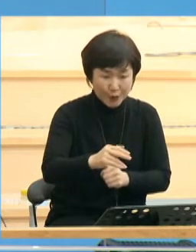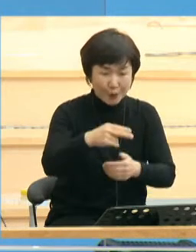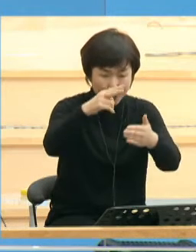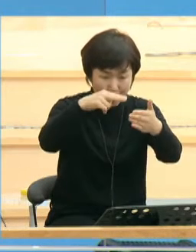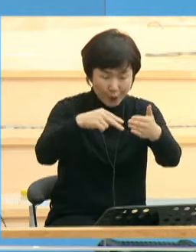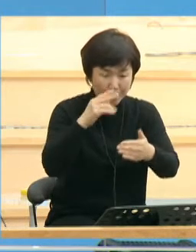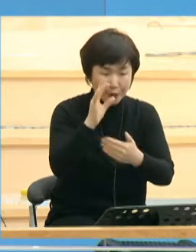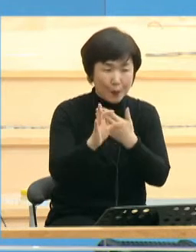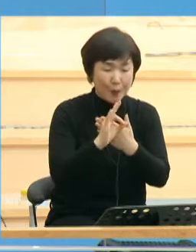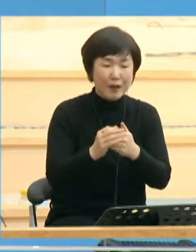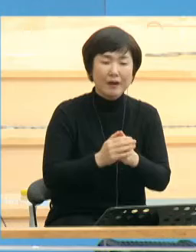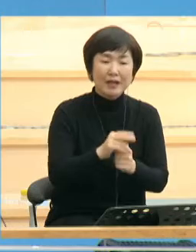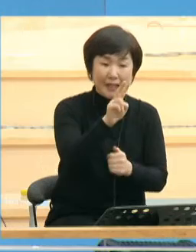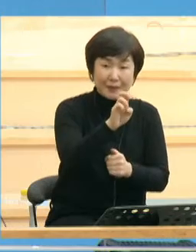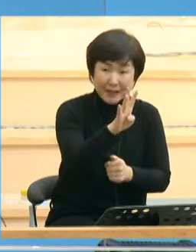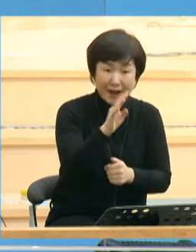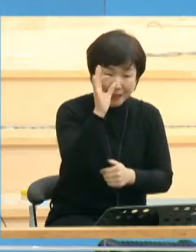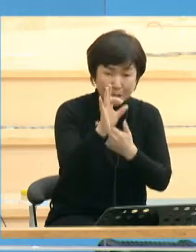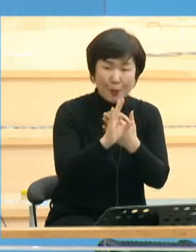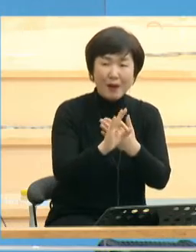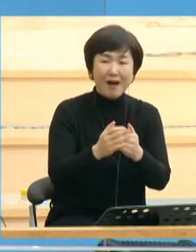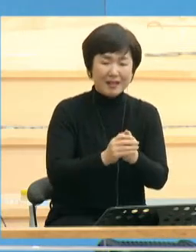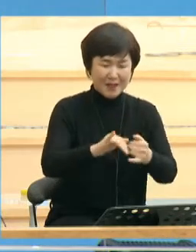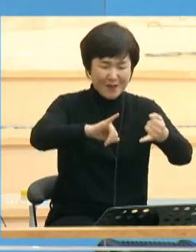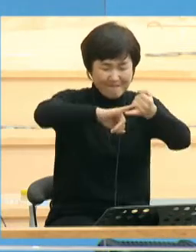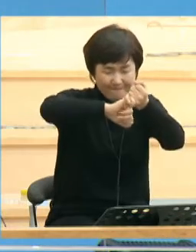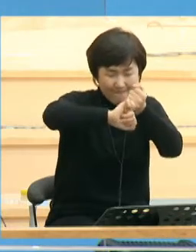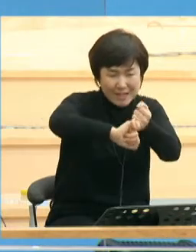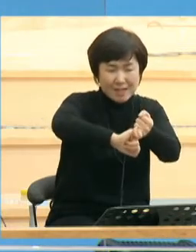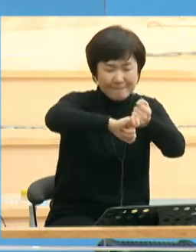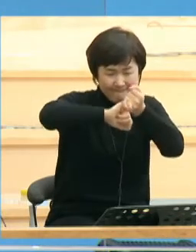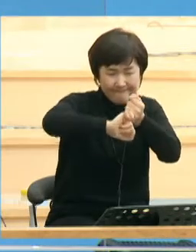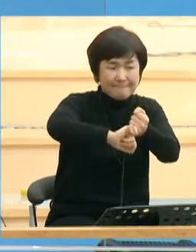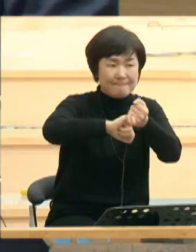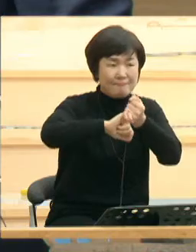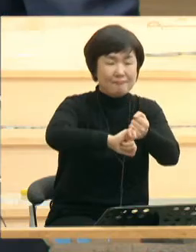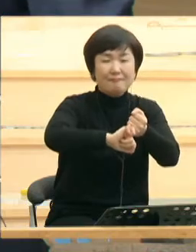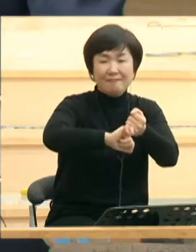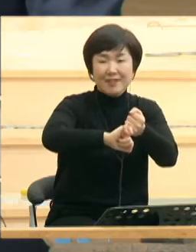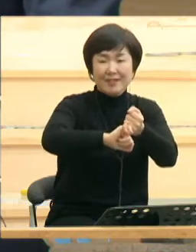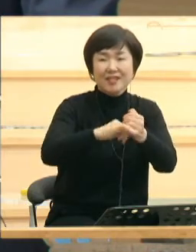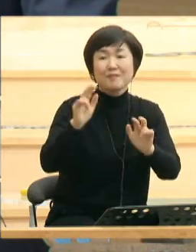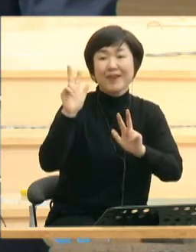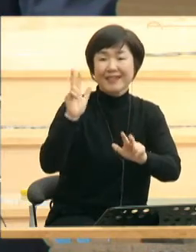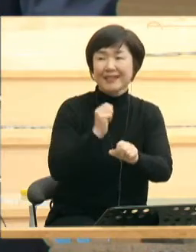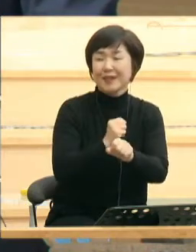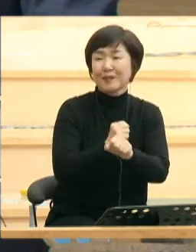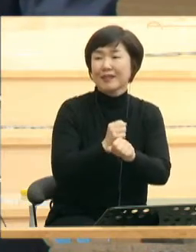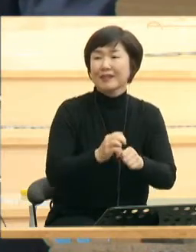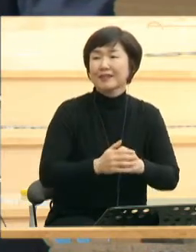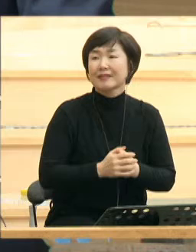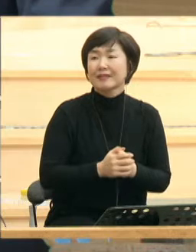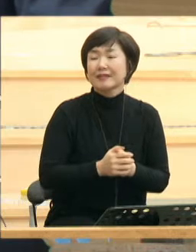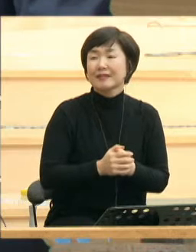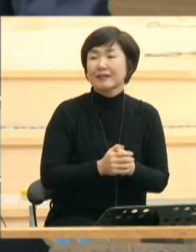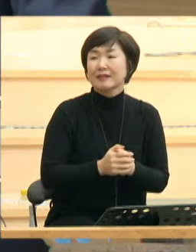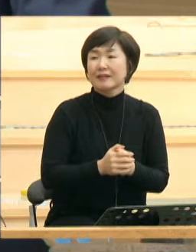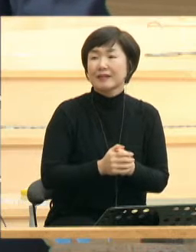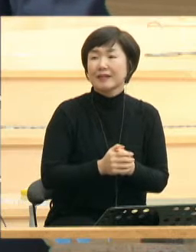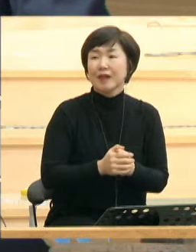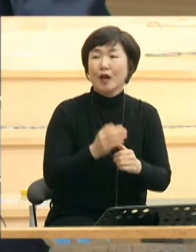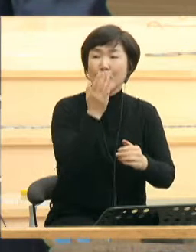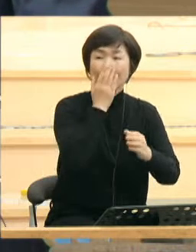20 찾아보니까 마지막 손가락을 결 걸 듯이 막 맹세를 하는데 자 이건 자막이 있어요 가 참 읽어볼까요 백성